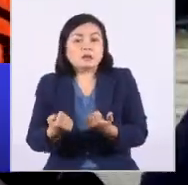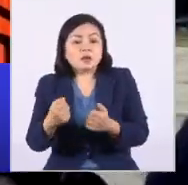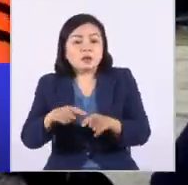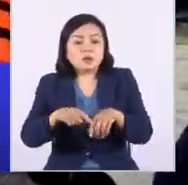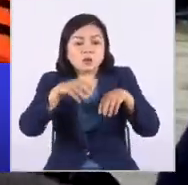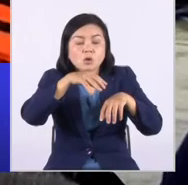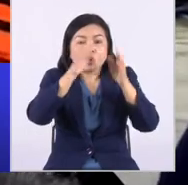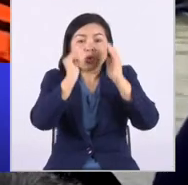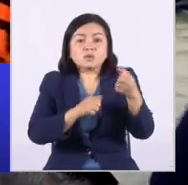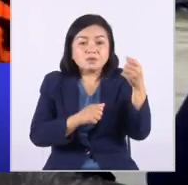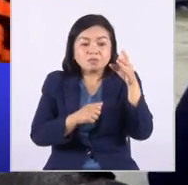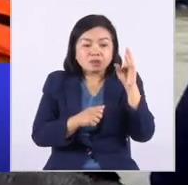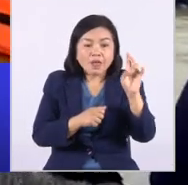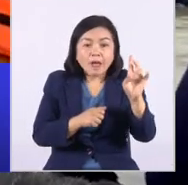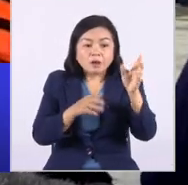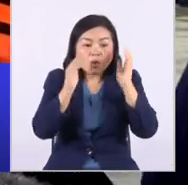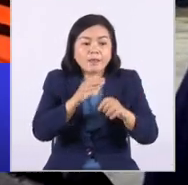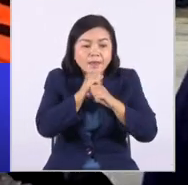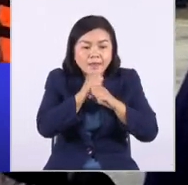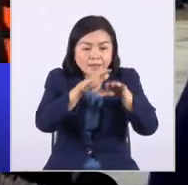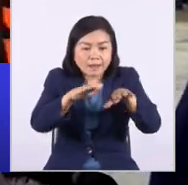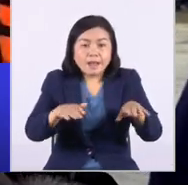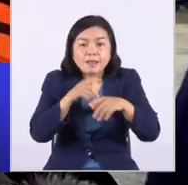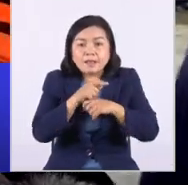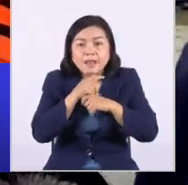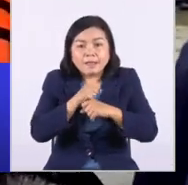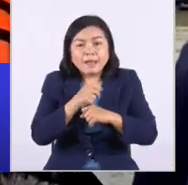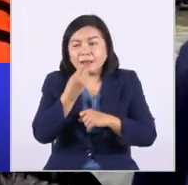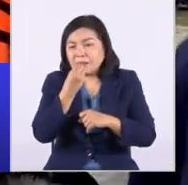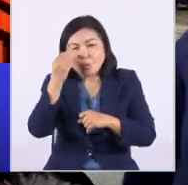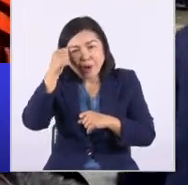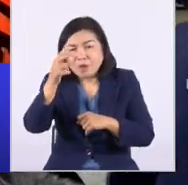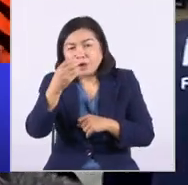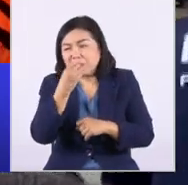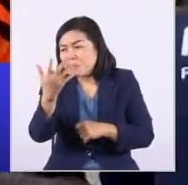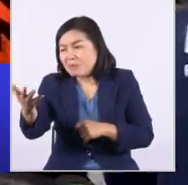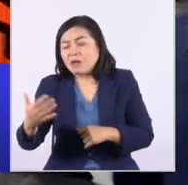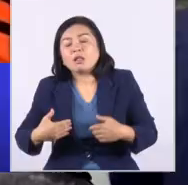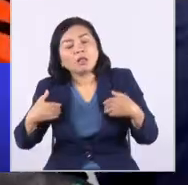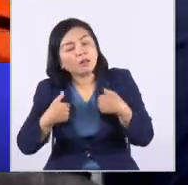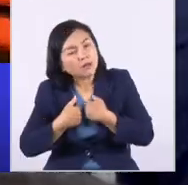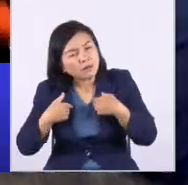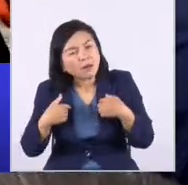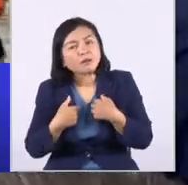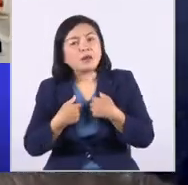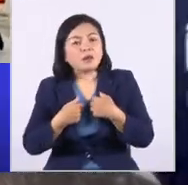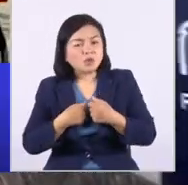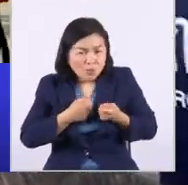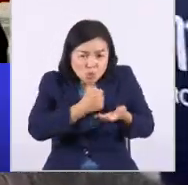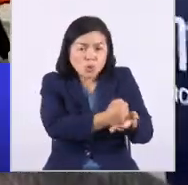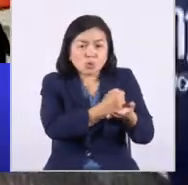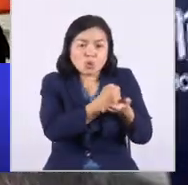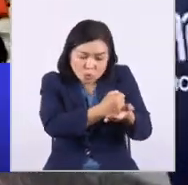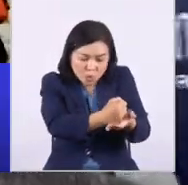17คนทั้งผู้ใหญ่เด็กคนแก่ไม่ได้กินข้าวมา2วันแล้วค่ะอาการอิดโรยแล้วภาพเห็นคือพยายามจะไปช่วยเหลือทุก